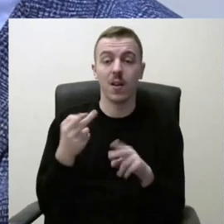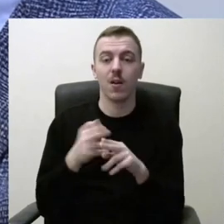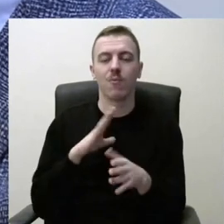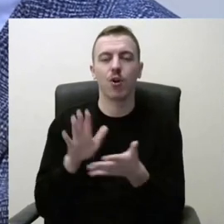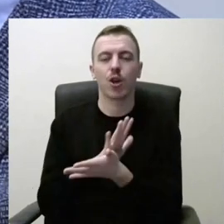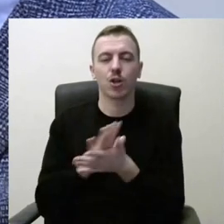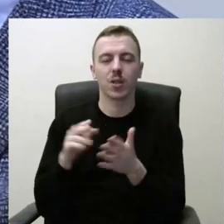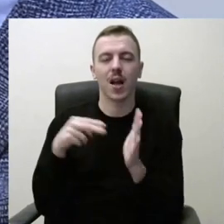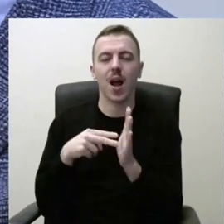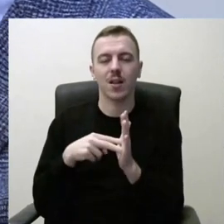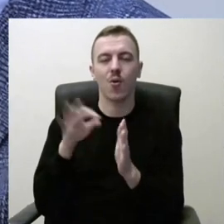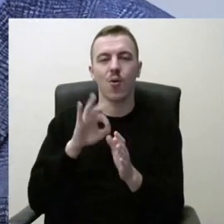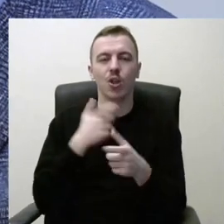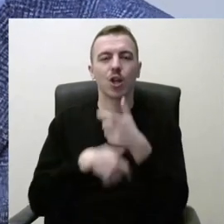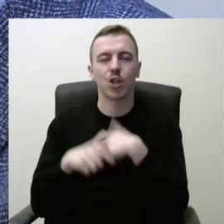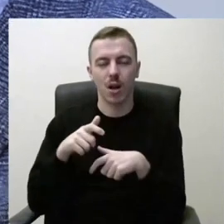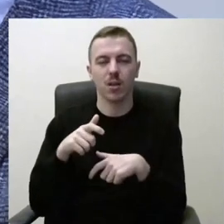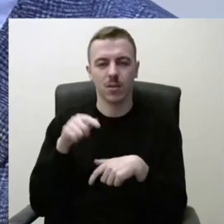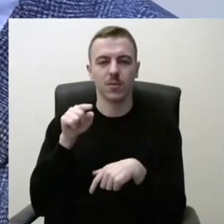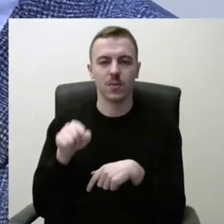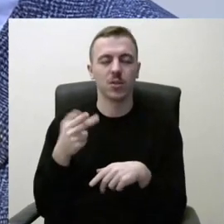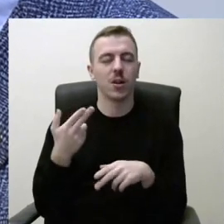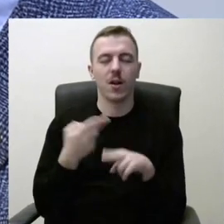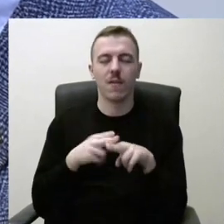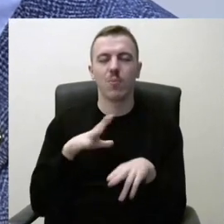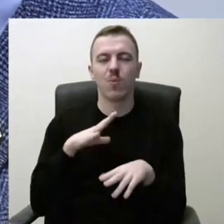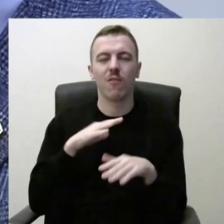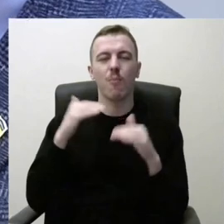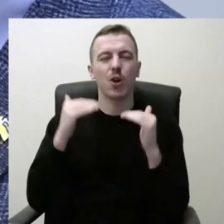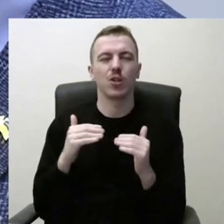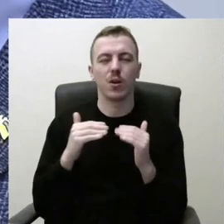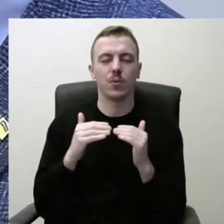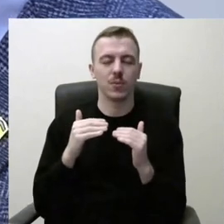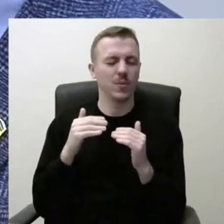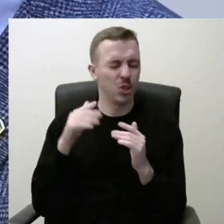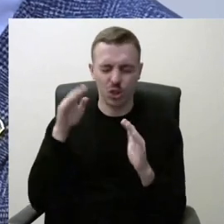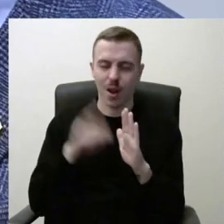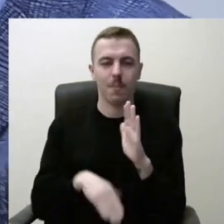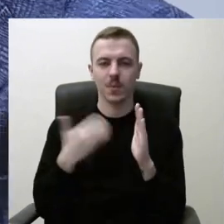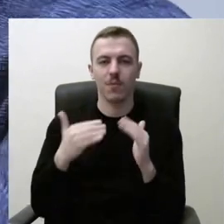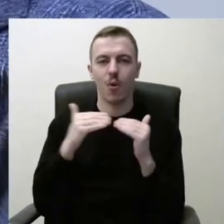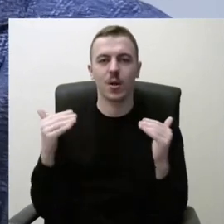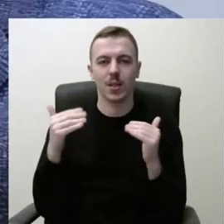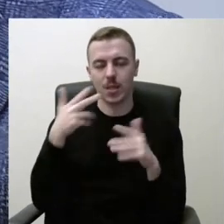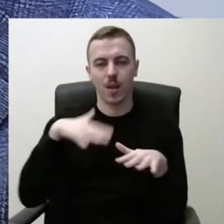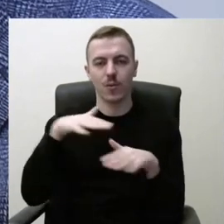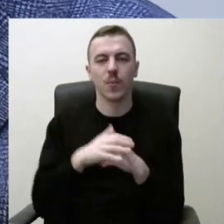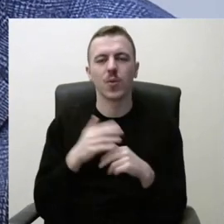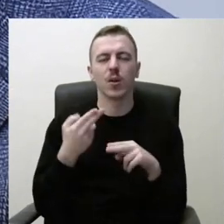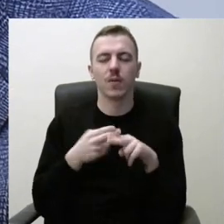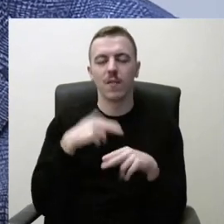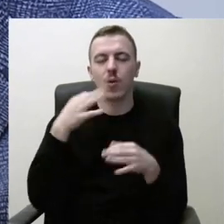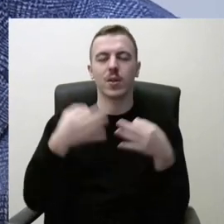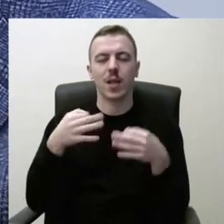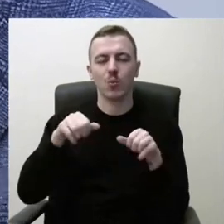darželių ir lopšelių. Nu, tai čia buvo jau žemiausias lygis, kuris buvo pasiektas Lietuvoje. Tačiau, ir aišku, teismo nutartis dabar